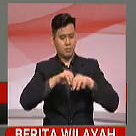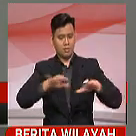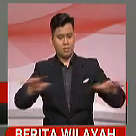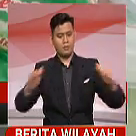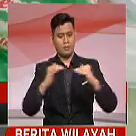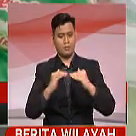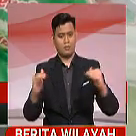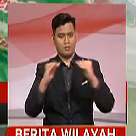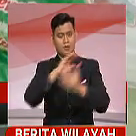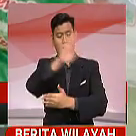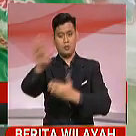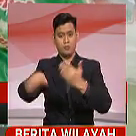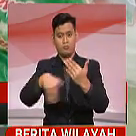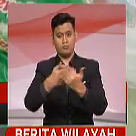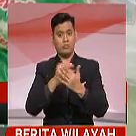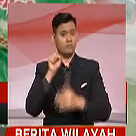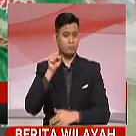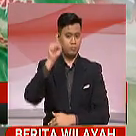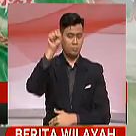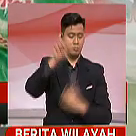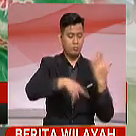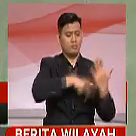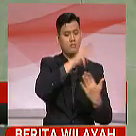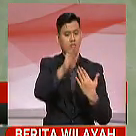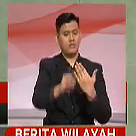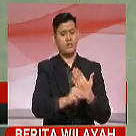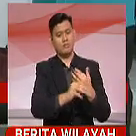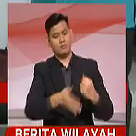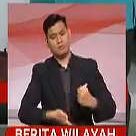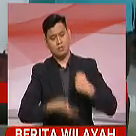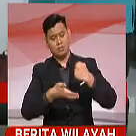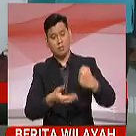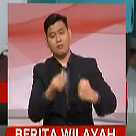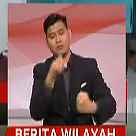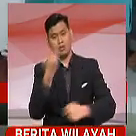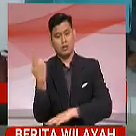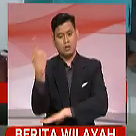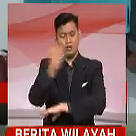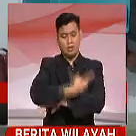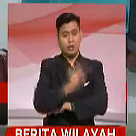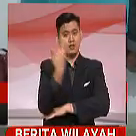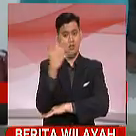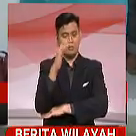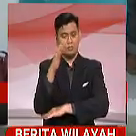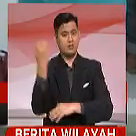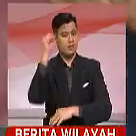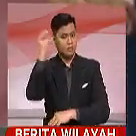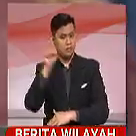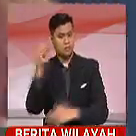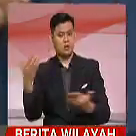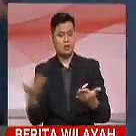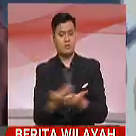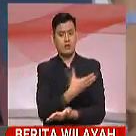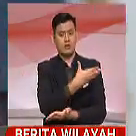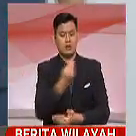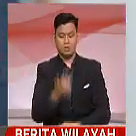Sabah. Dalam program ini turut disampaikan bantuan bakul makanan harian kepada 15 mualaf dan peralatan sekolah bagi